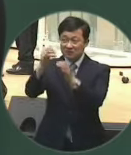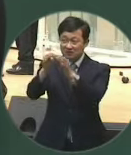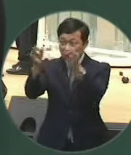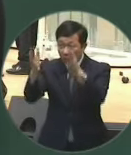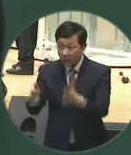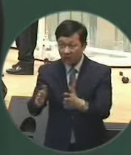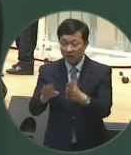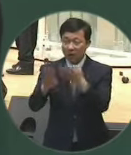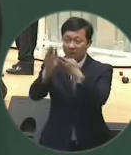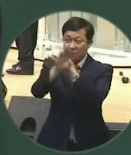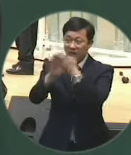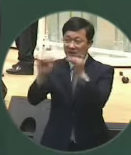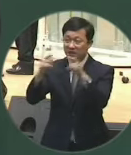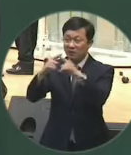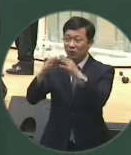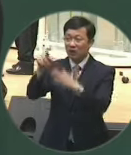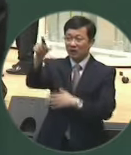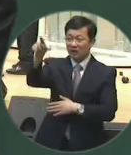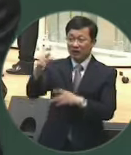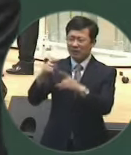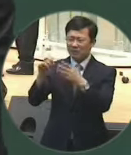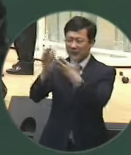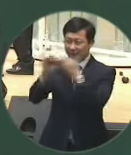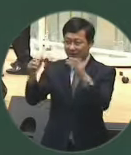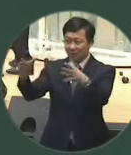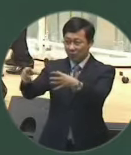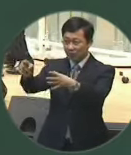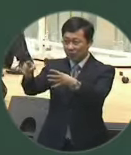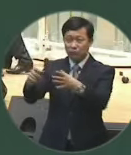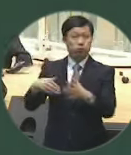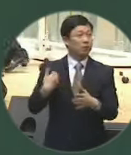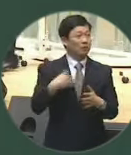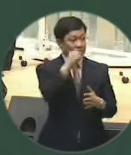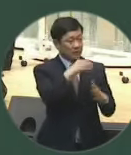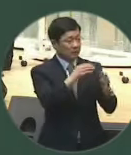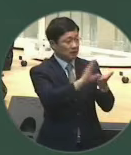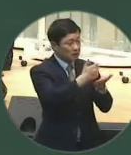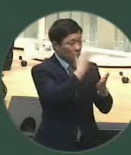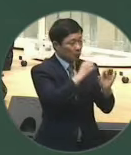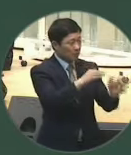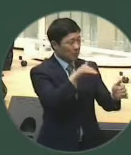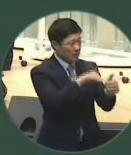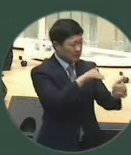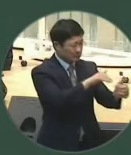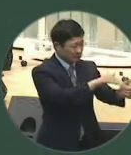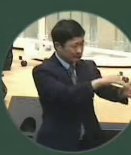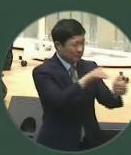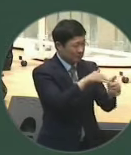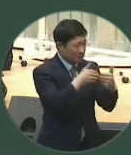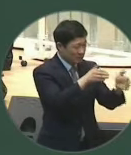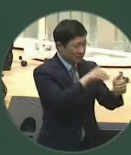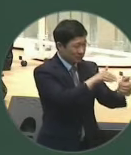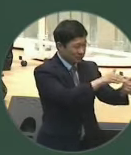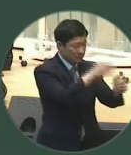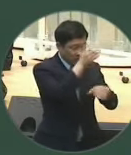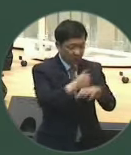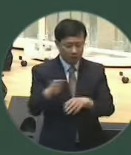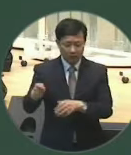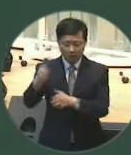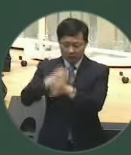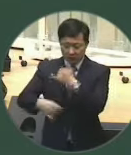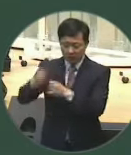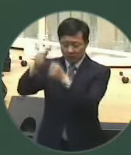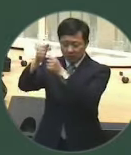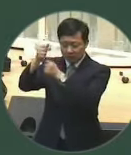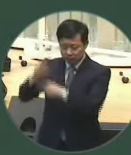교단이었어요. Now the first point is the church, the Pharisees' church. 모르고 따라가고요. And everyone else followed along unknowingly. 아, 교회니까. Because that's the church.